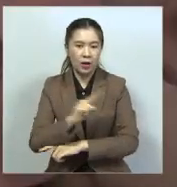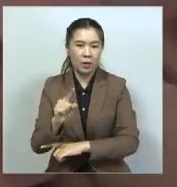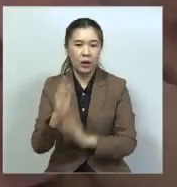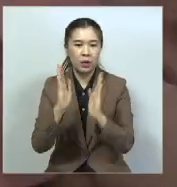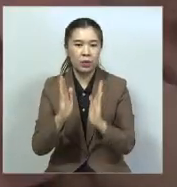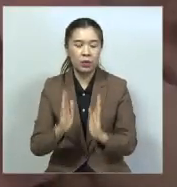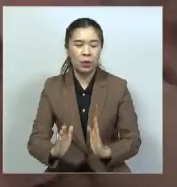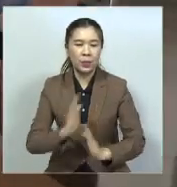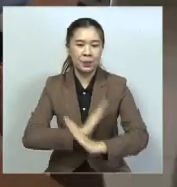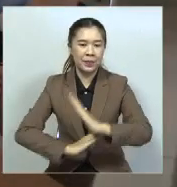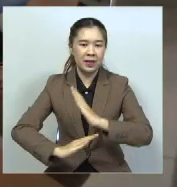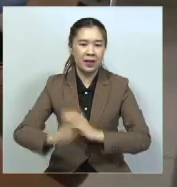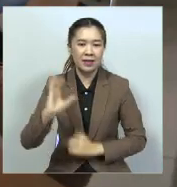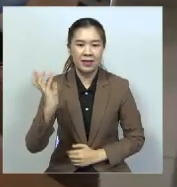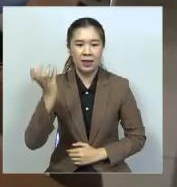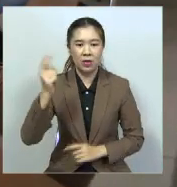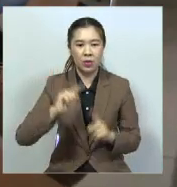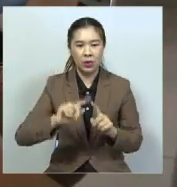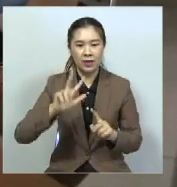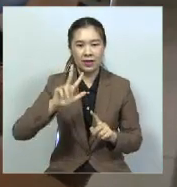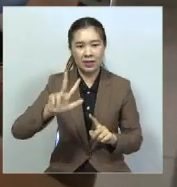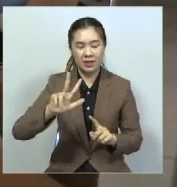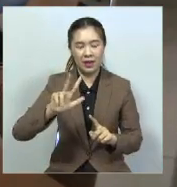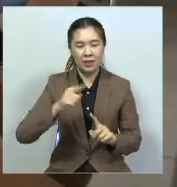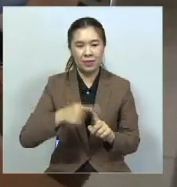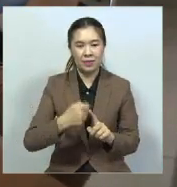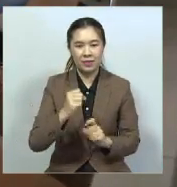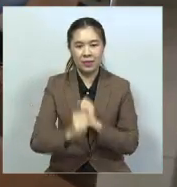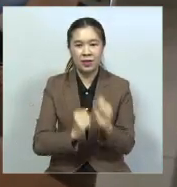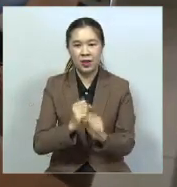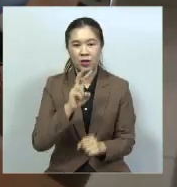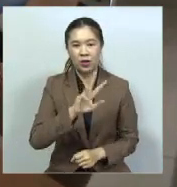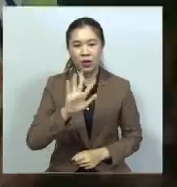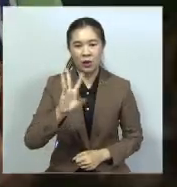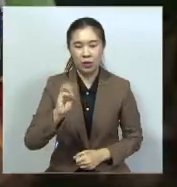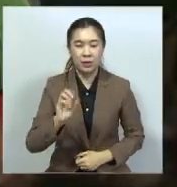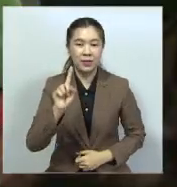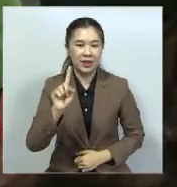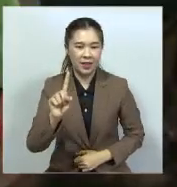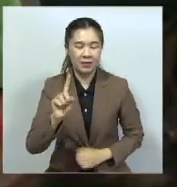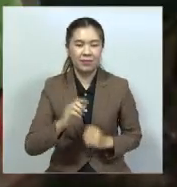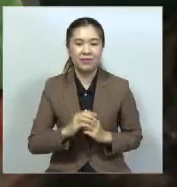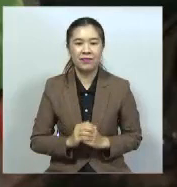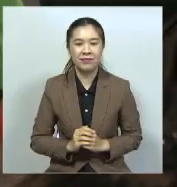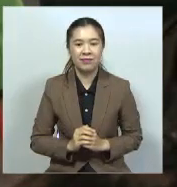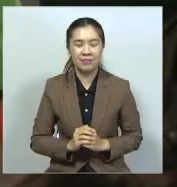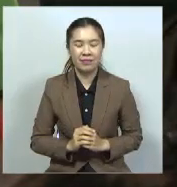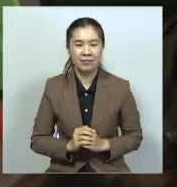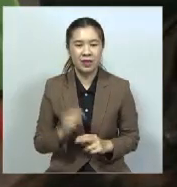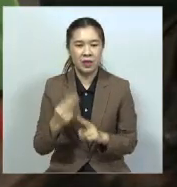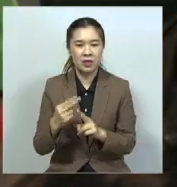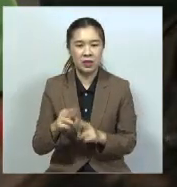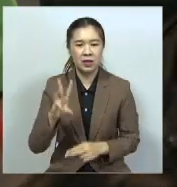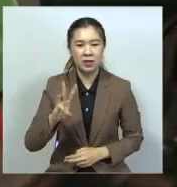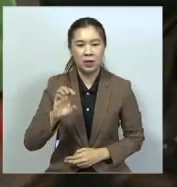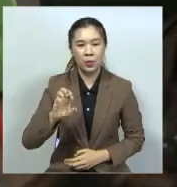สากล3ธันวาคม2561ทางรัฐมนตรีว่าการกระทรวงวัฒนธรรมนายวีระโรจน์พจนรั